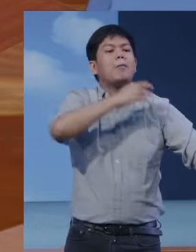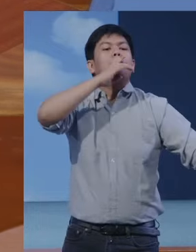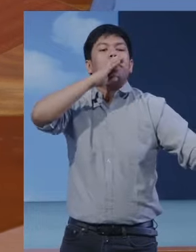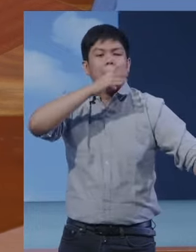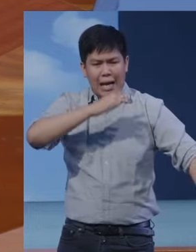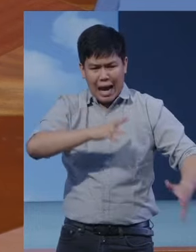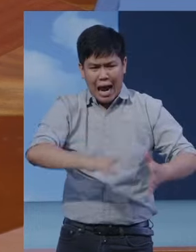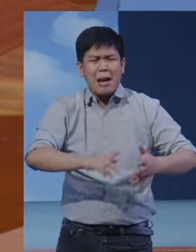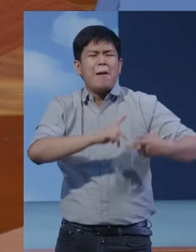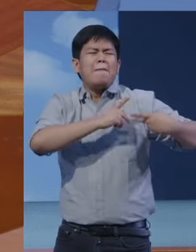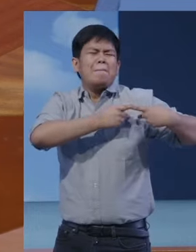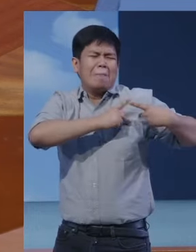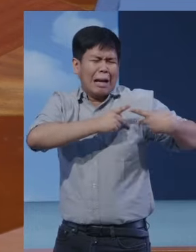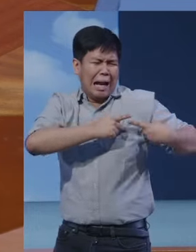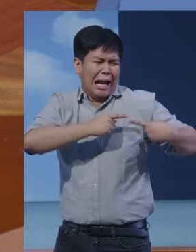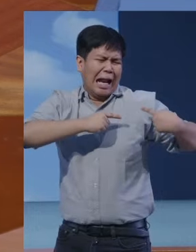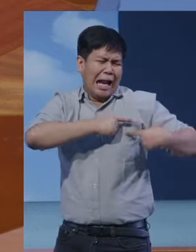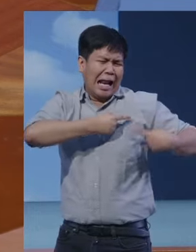masak